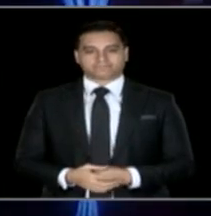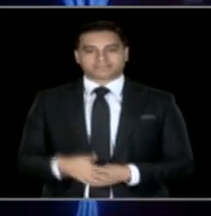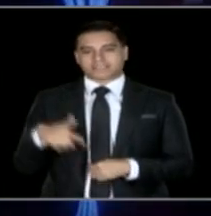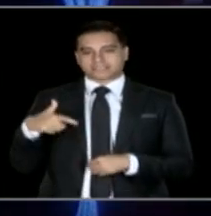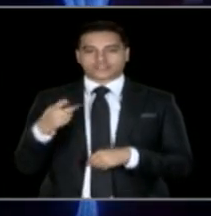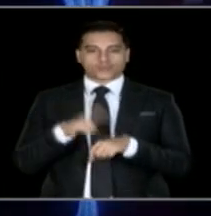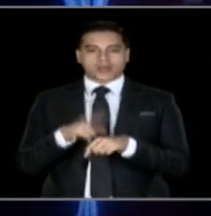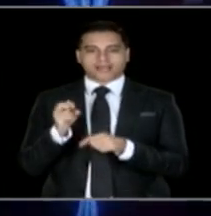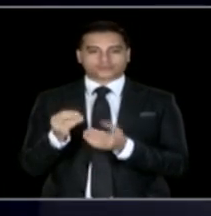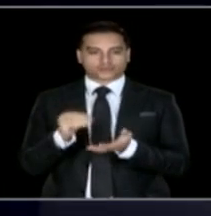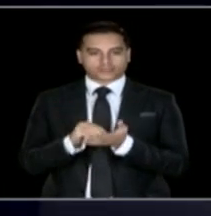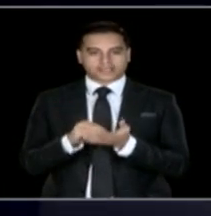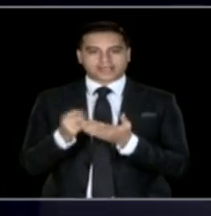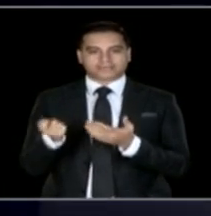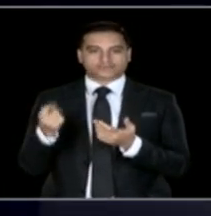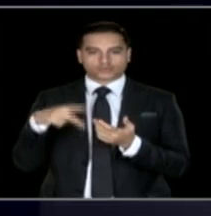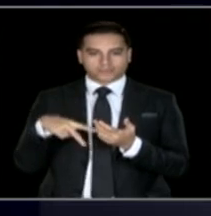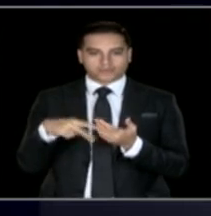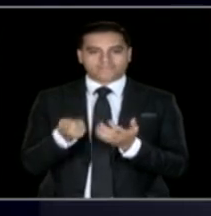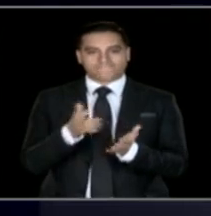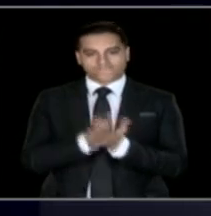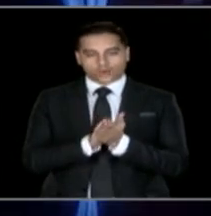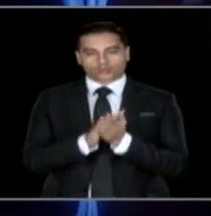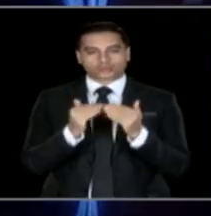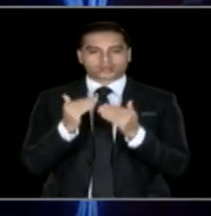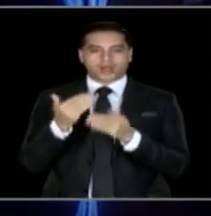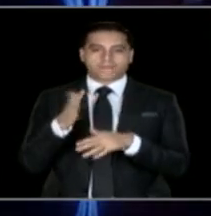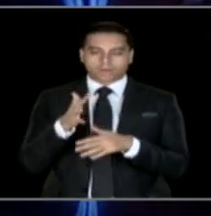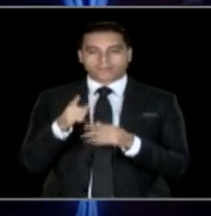60 و25 85. يفضل الأمل